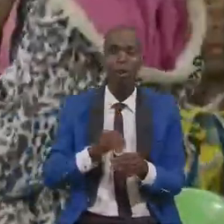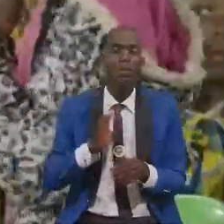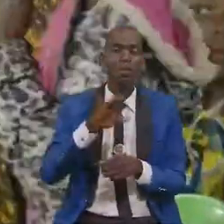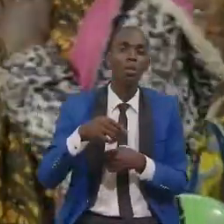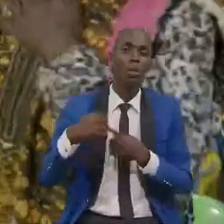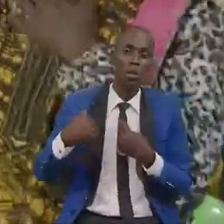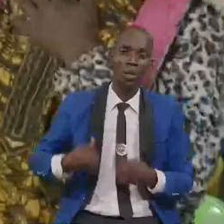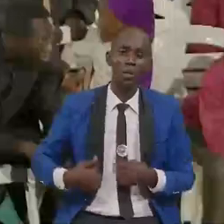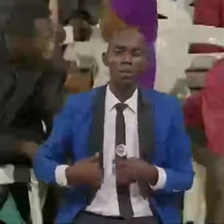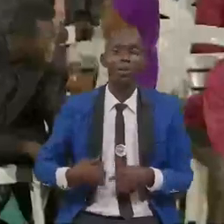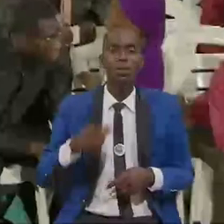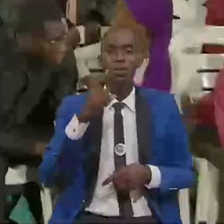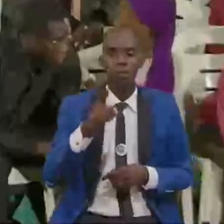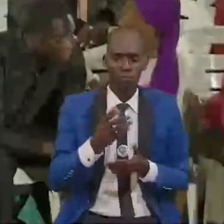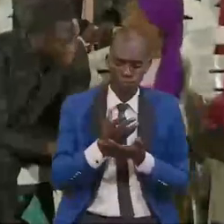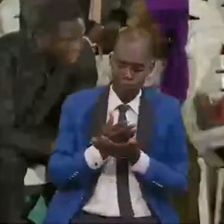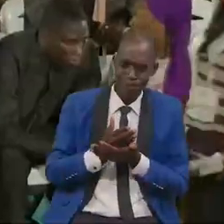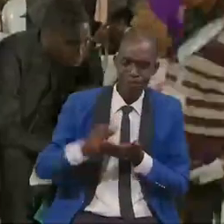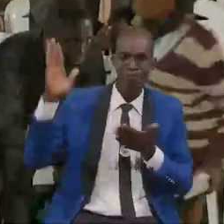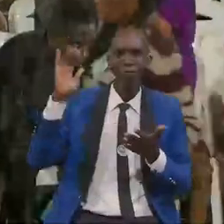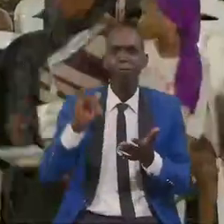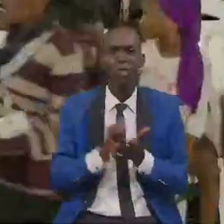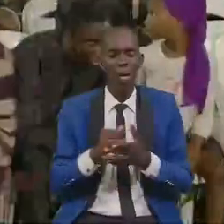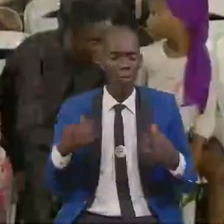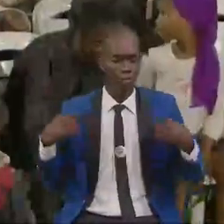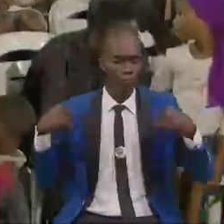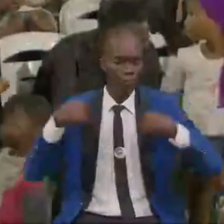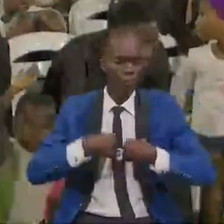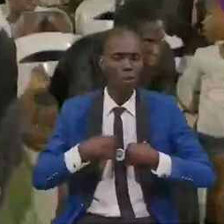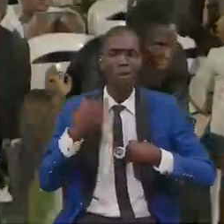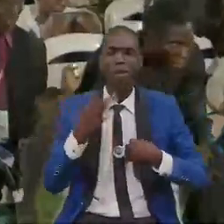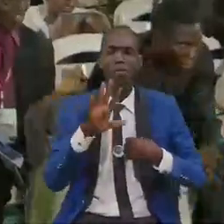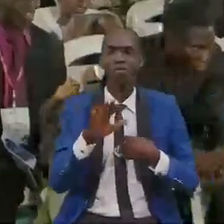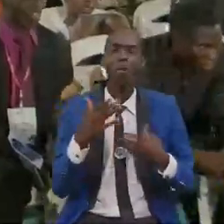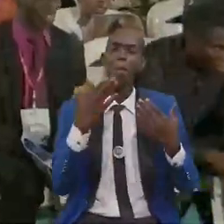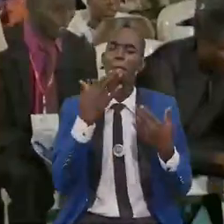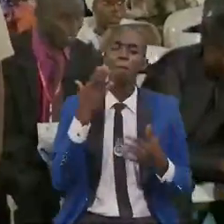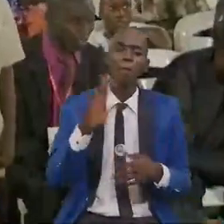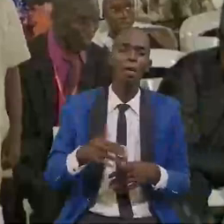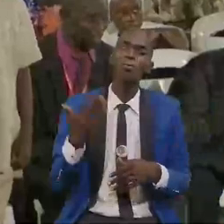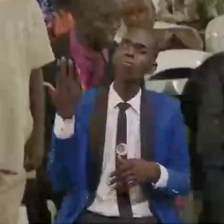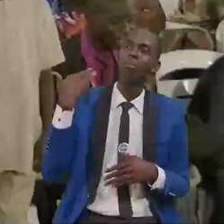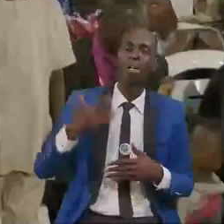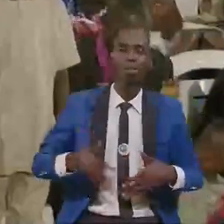il faut rejeter ce manteau de ta vie passée rejette